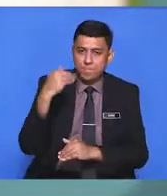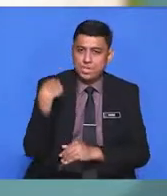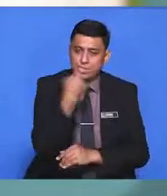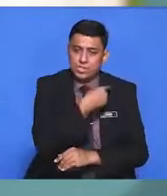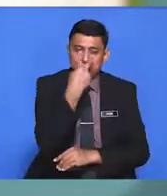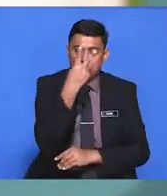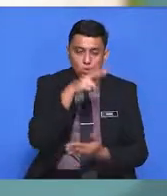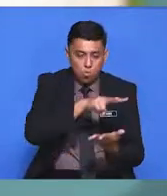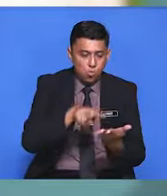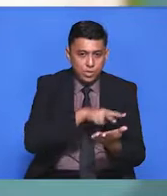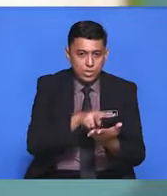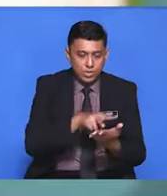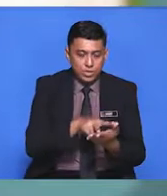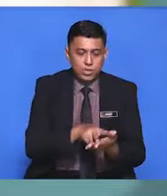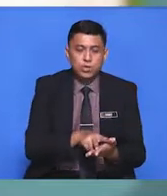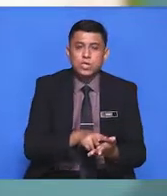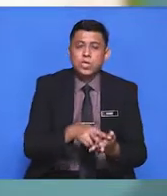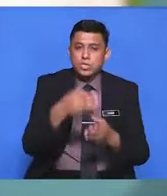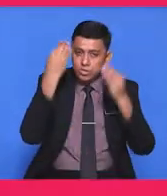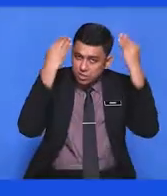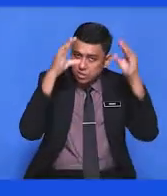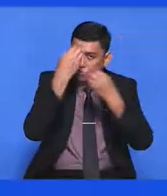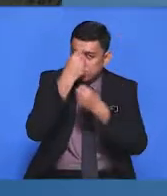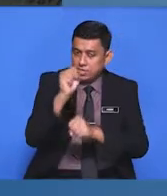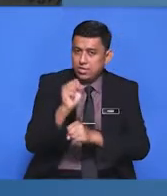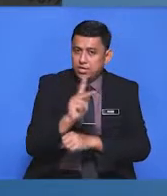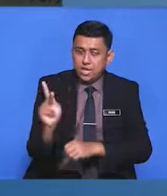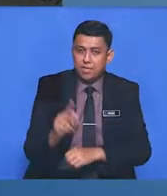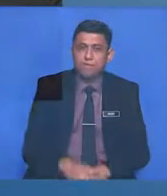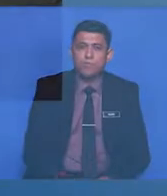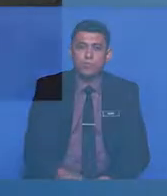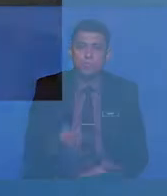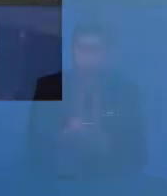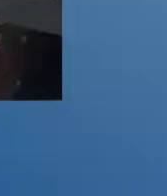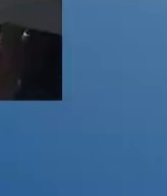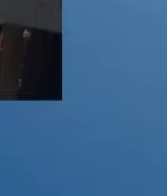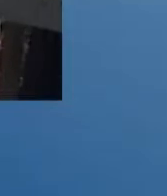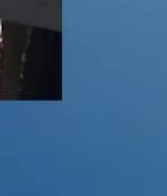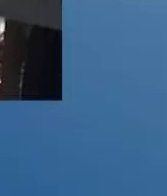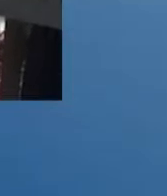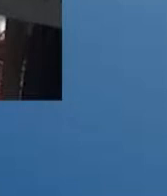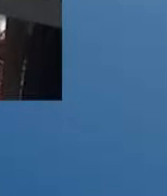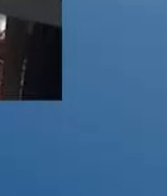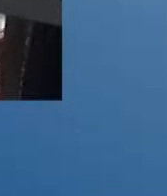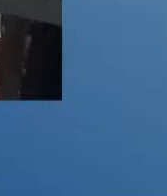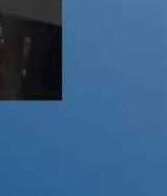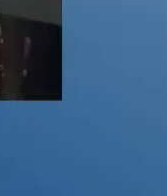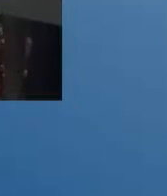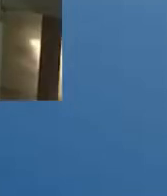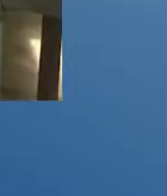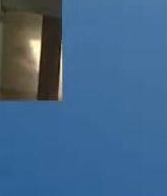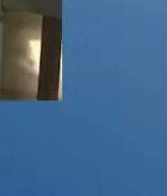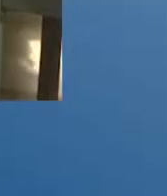menonton video yang cikgu sediakan ini. Duit shilling dan duit